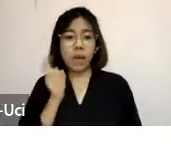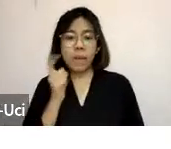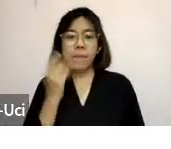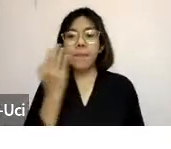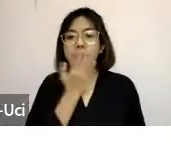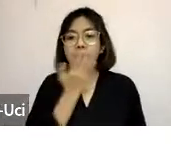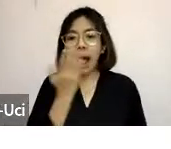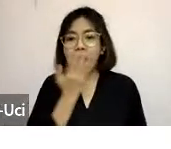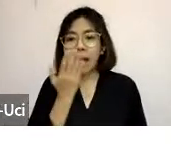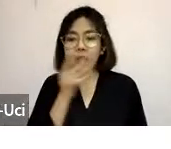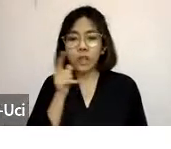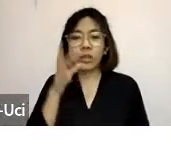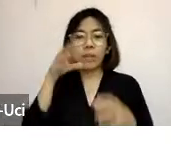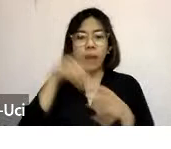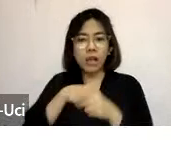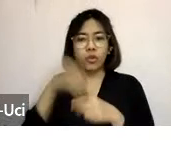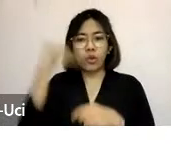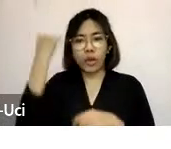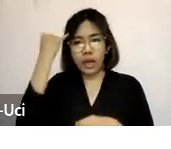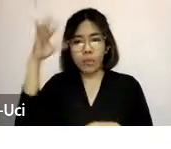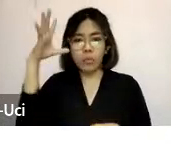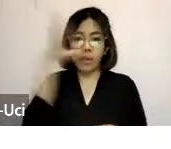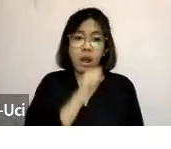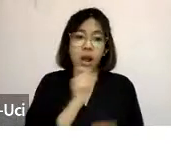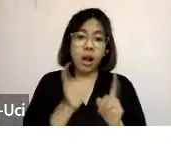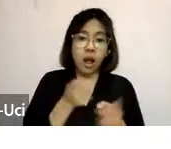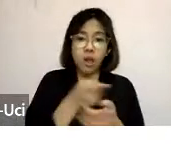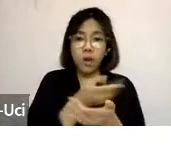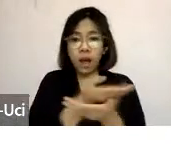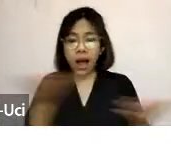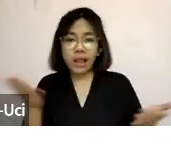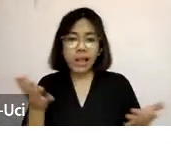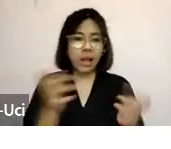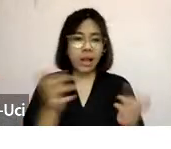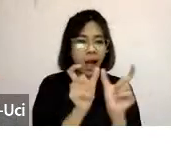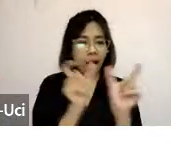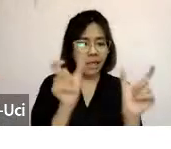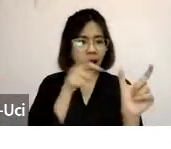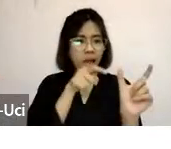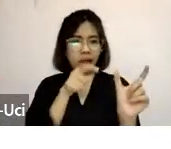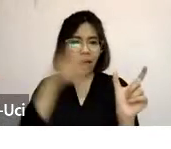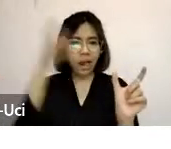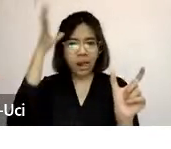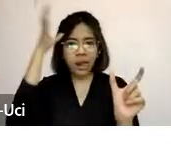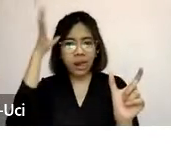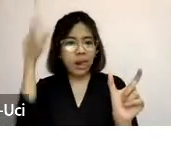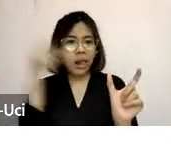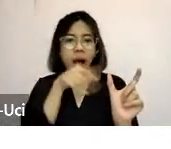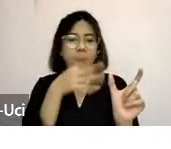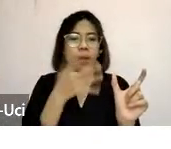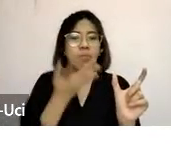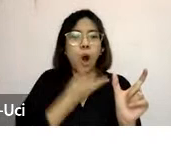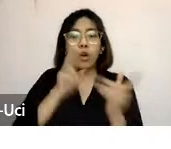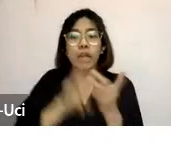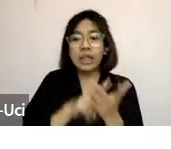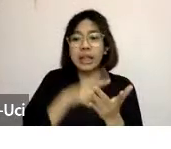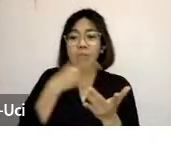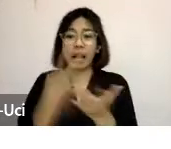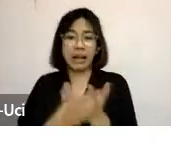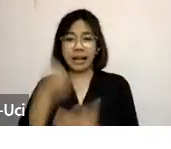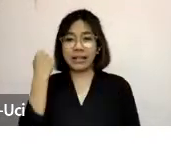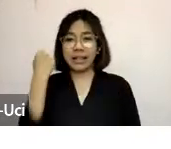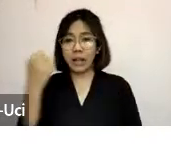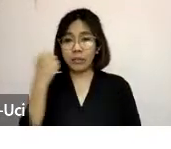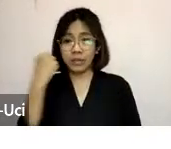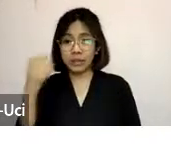tidak memiliki pengetahuan tentang apa yang dimaksud dalam kata itu kita tidak bisa menerjemahkan ya Juga misalnya kalau ada